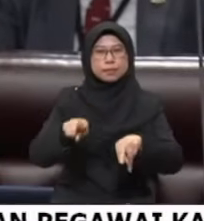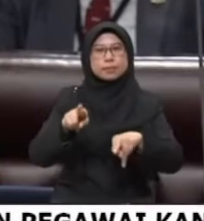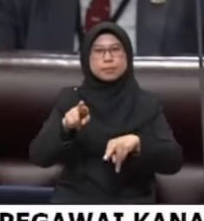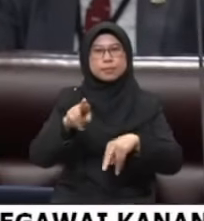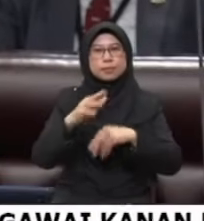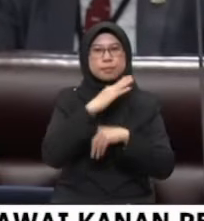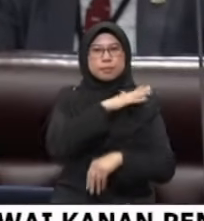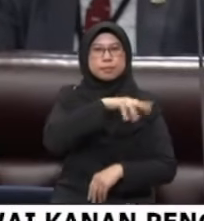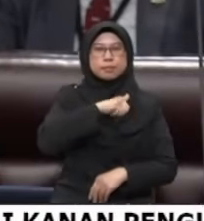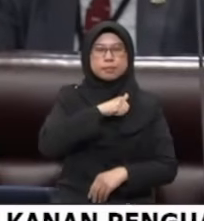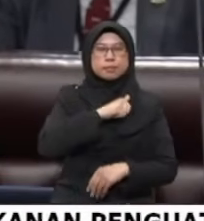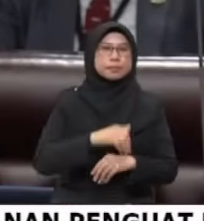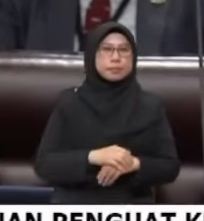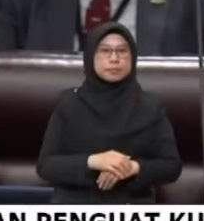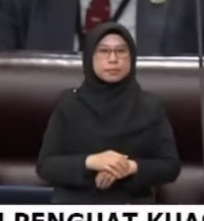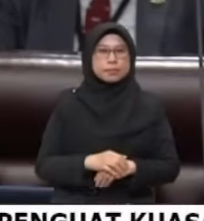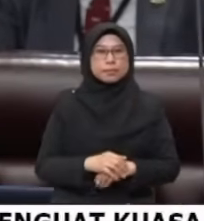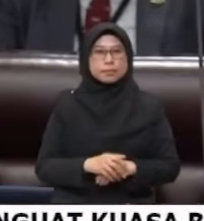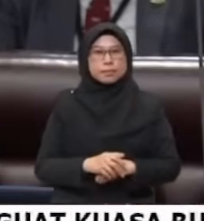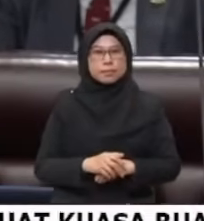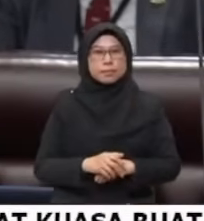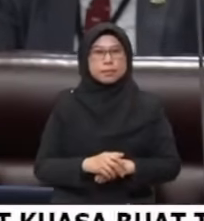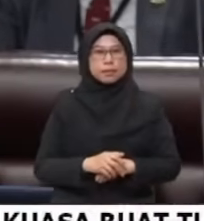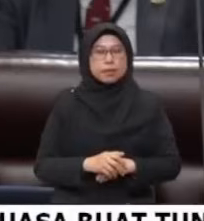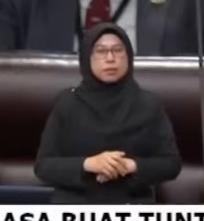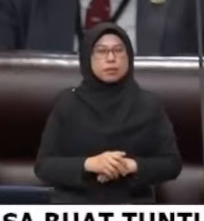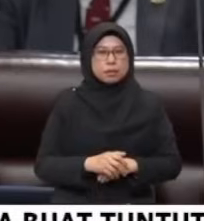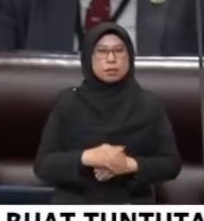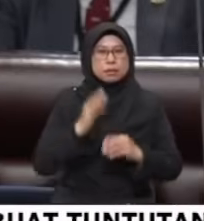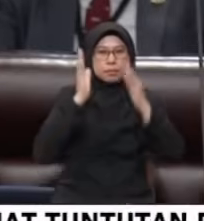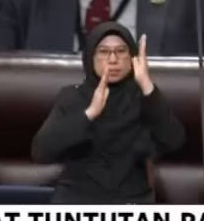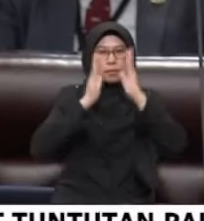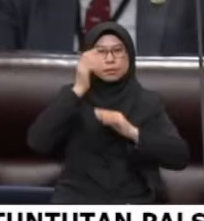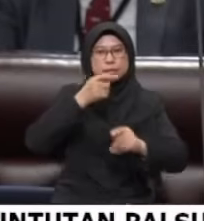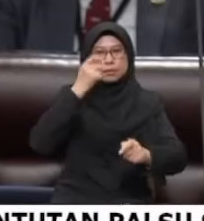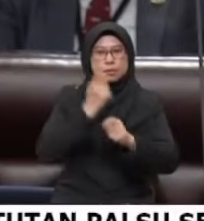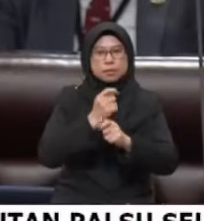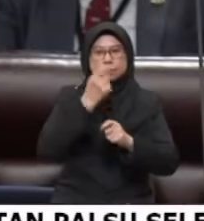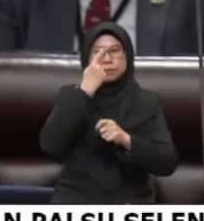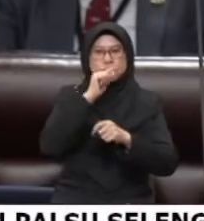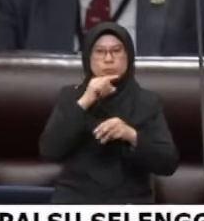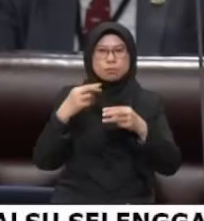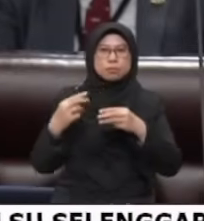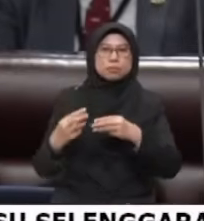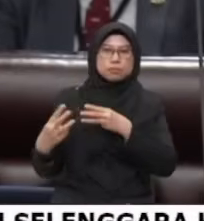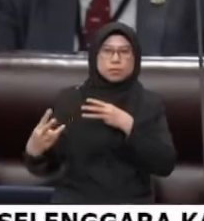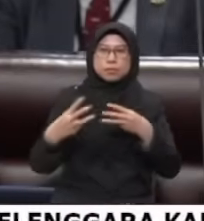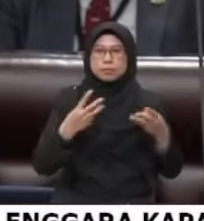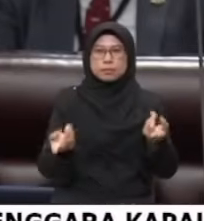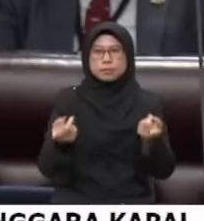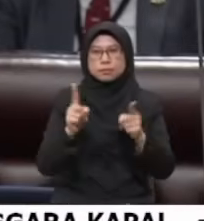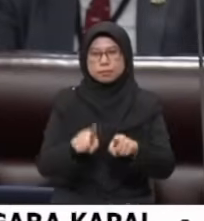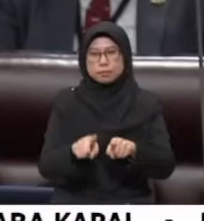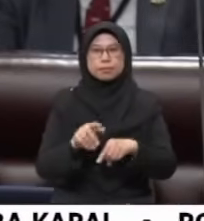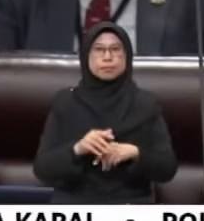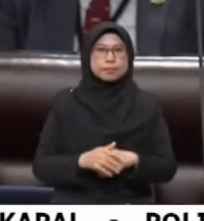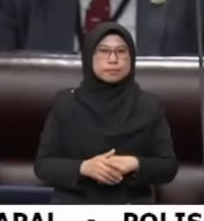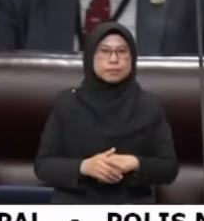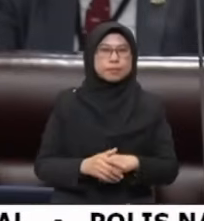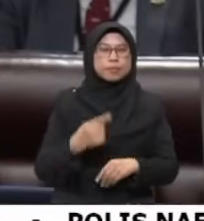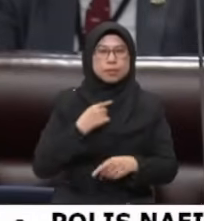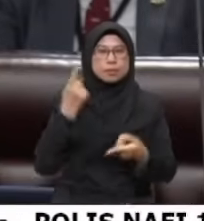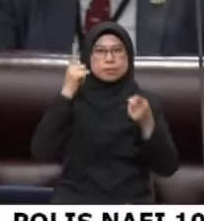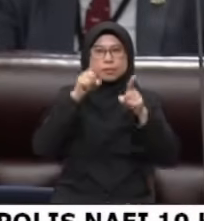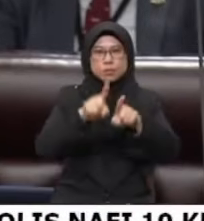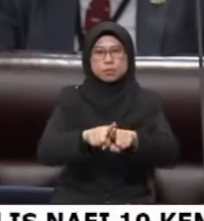Palestin Datuk Seri timbalan dipertua pendirian Malaysia mengenai konflik Palestin Israel saya amat bersetuju dengan yang